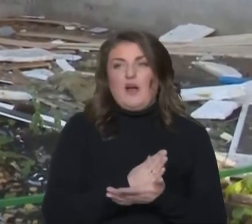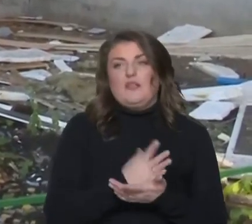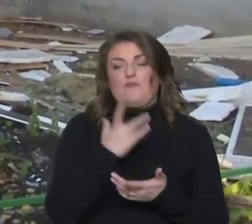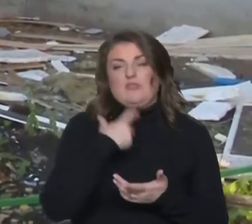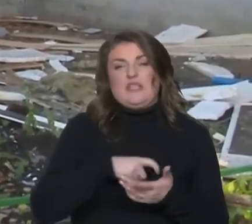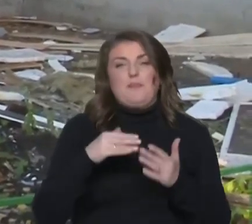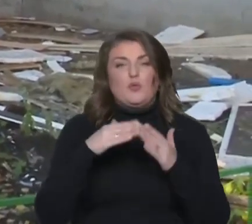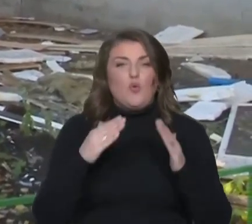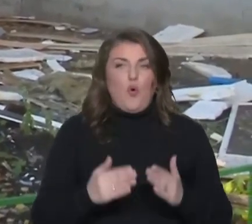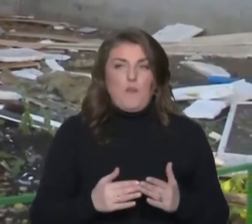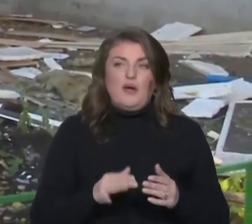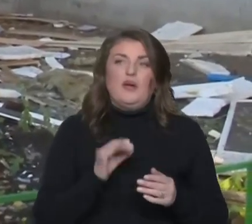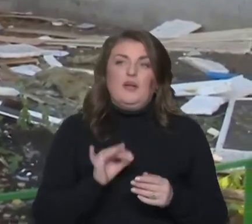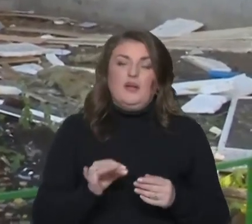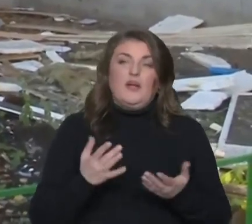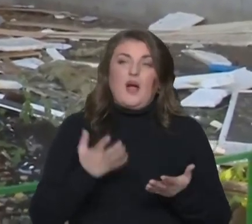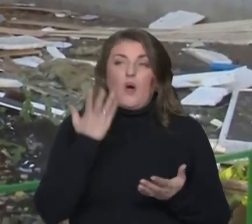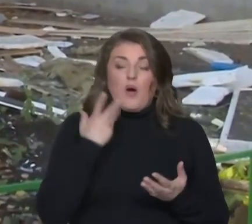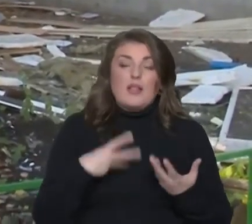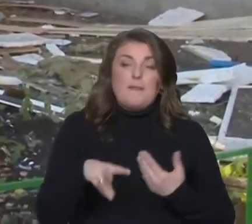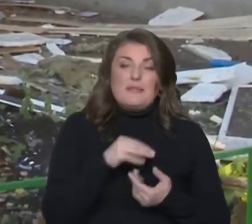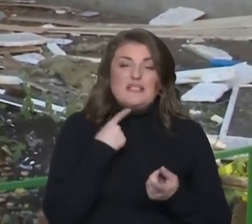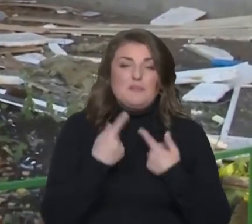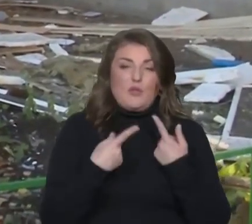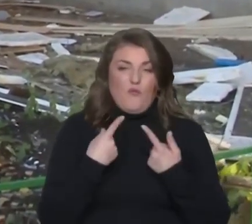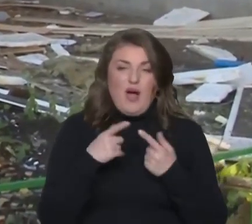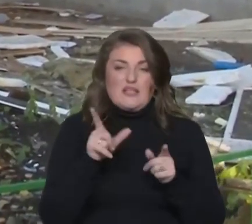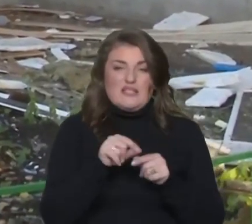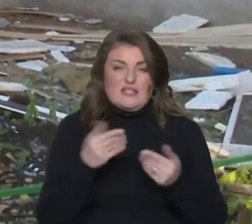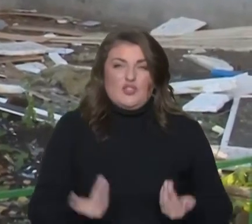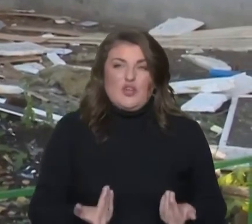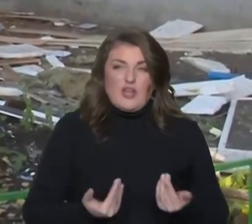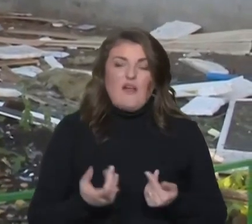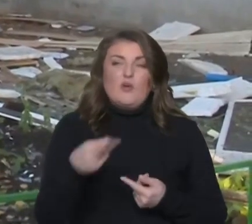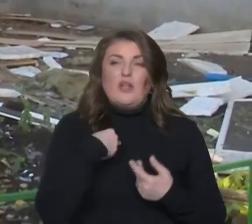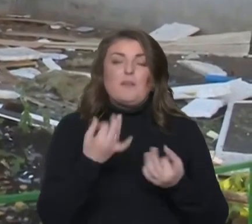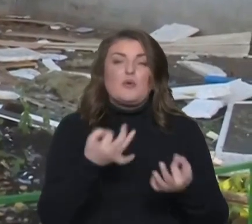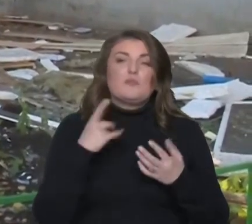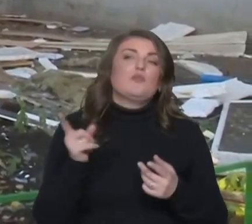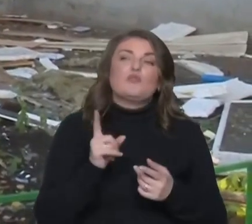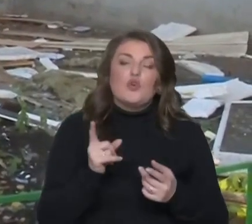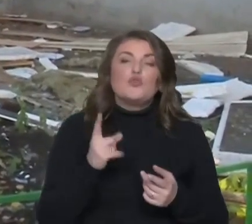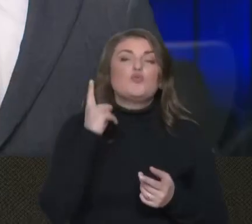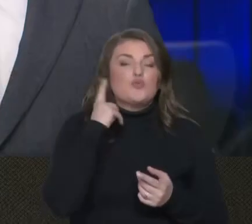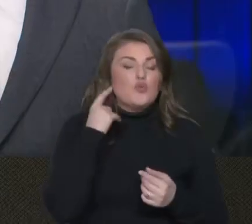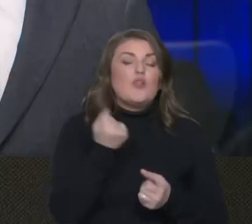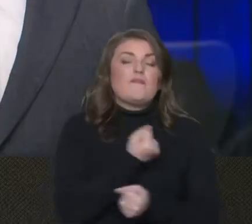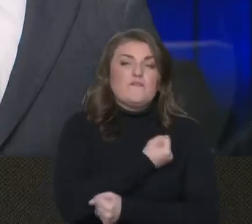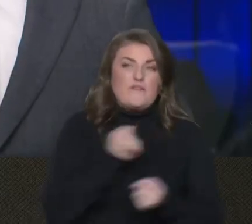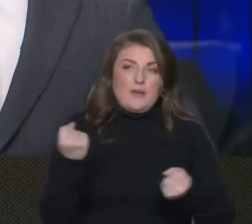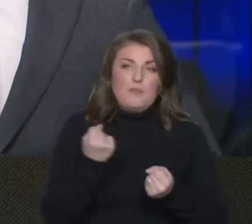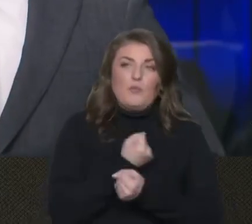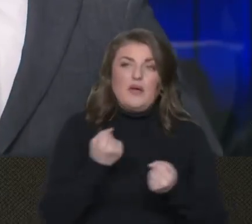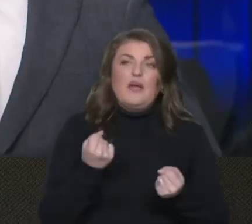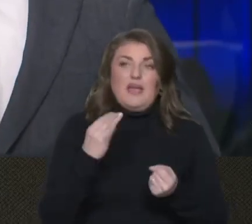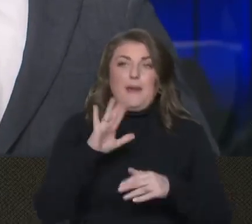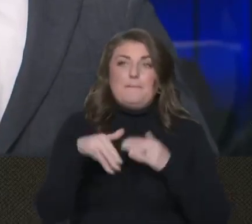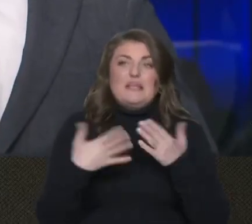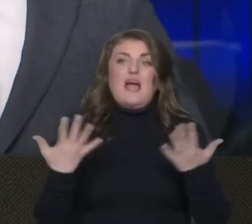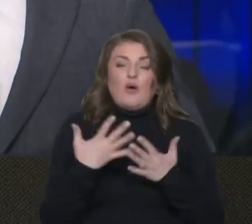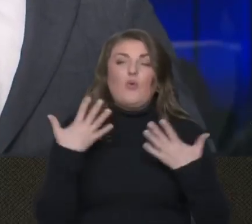в себе вдома. І от коли ми спілкувалися з жителями, то вони нам розповідали, що чули вибух і власне,